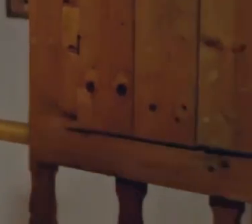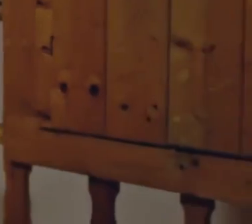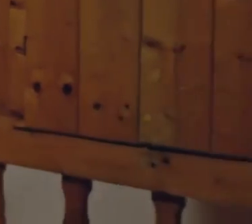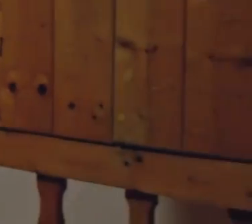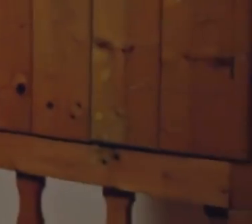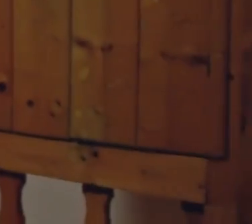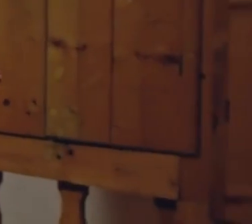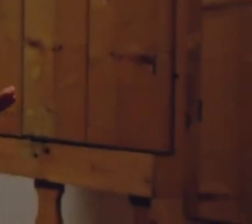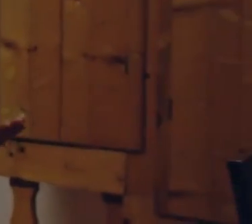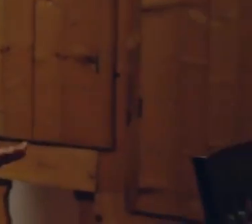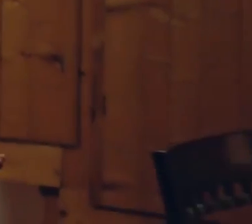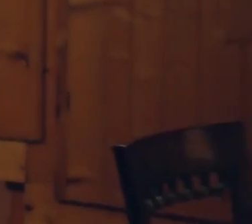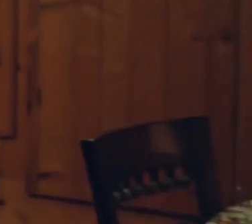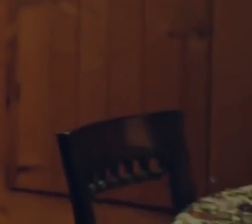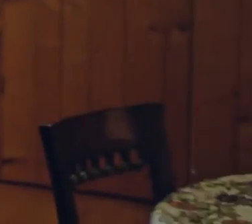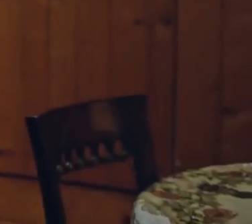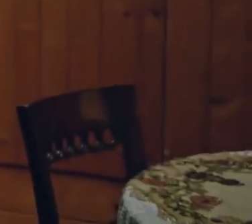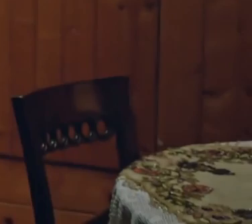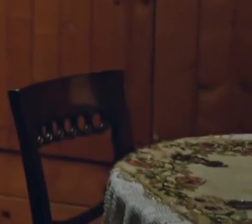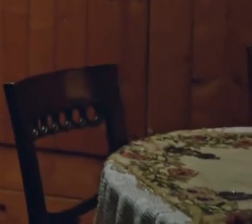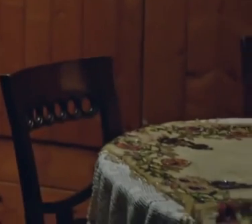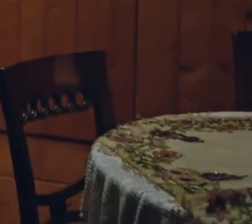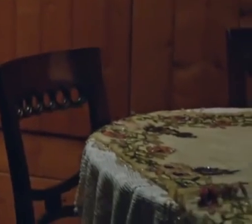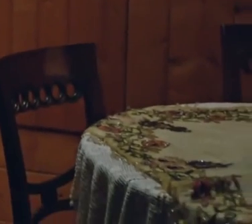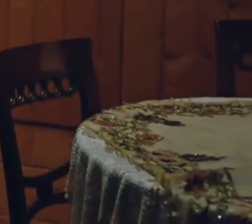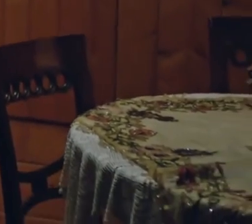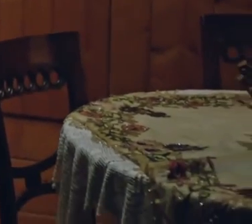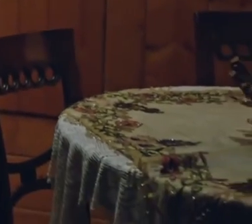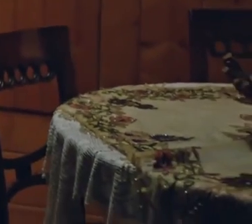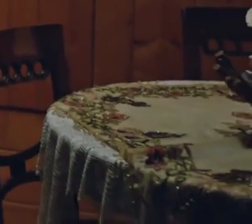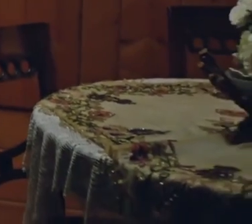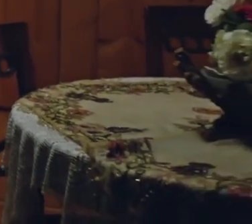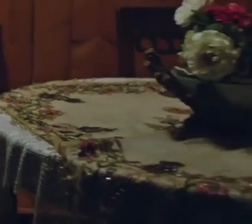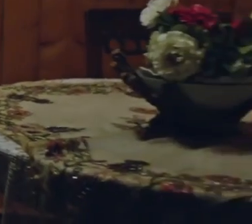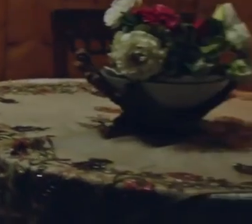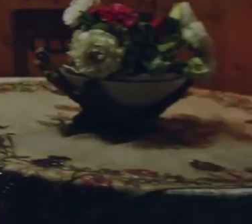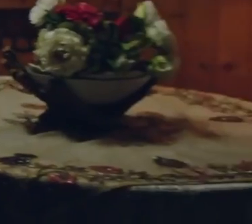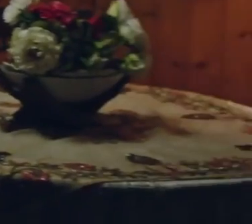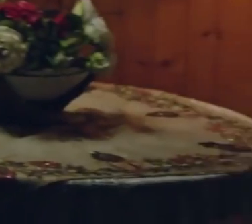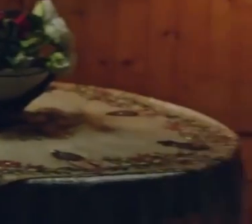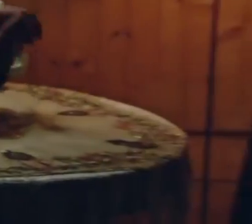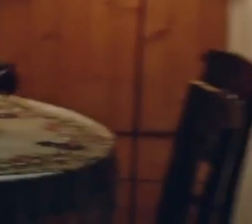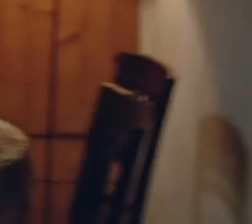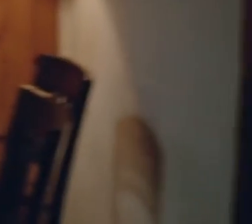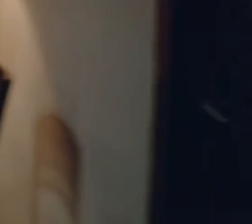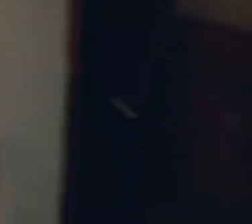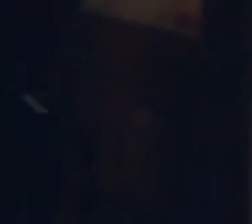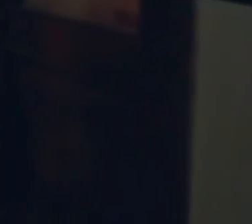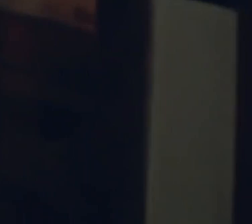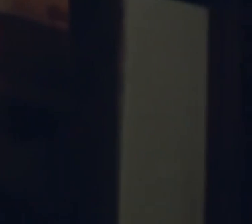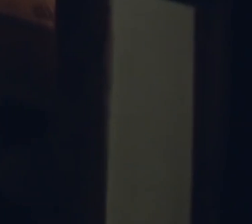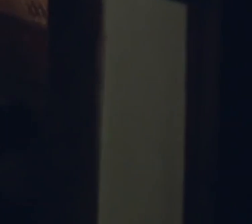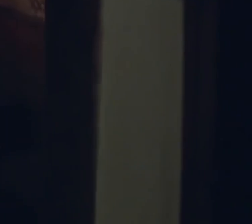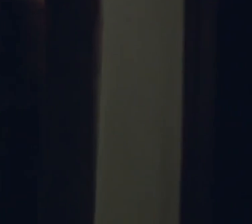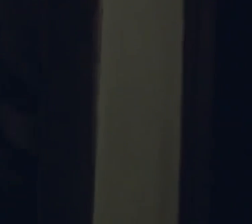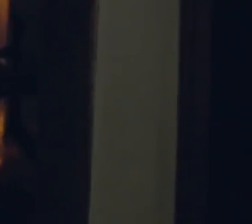Üstünde koyu mavi çizgili takım elbisesi, boynunda kısa bağlı renkli bir kravat, sağ bileğinde elinden hiç düşürmediği çantasıyla parmak